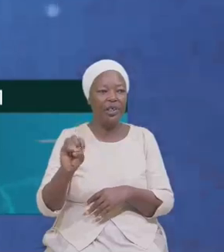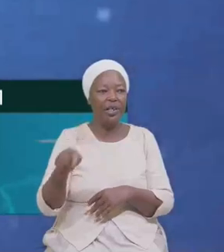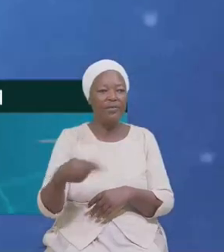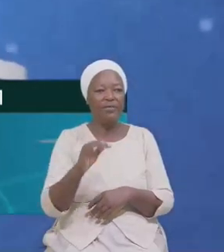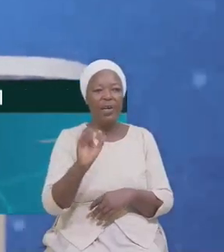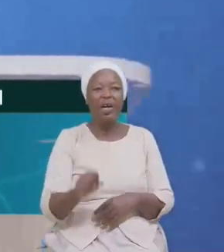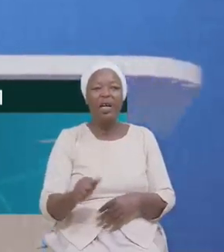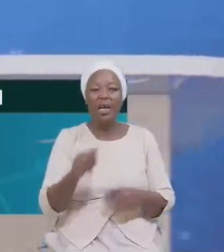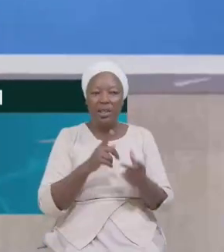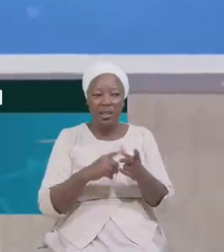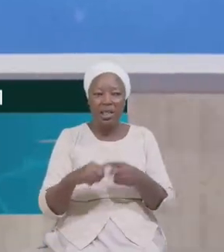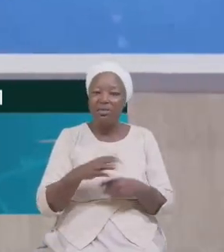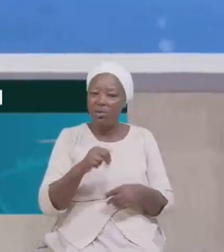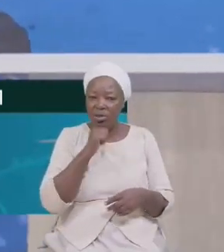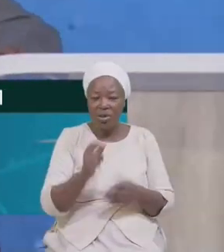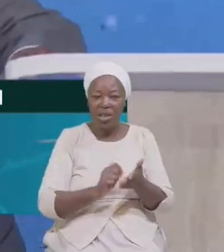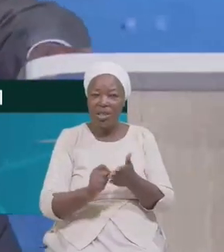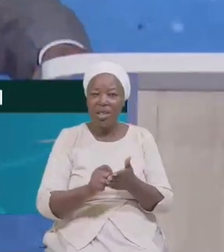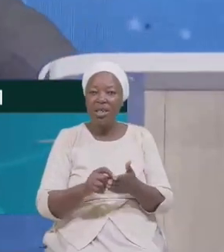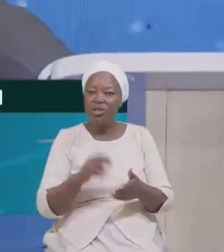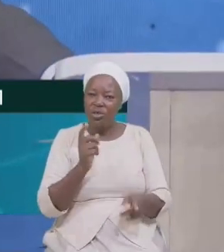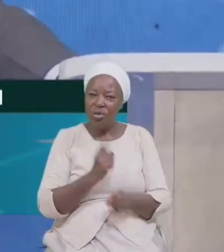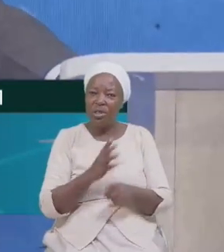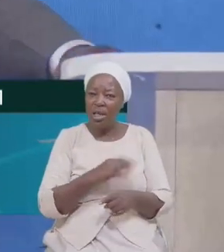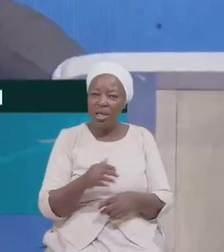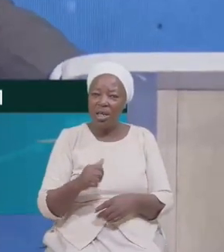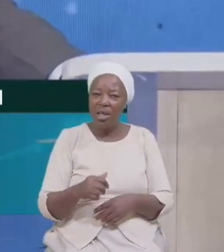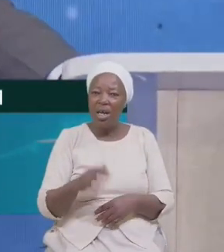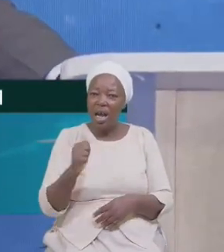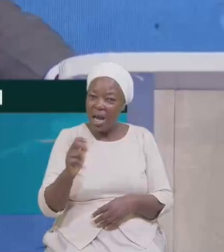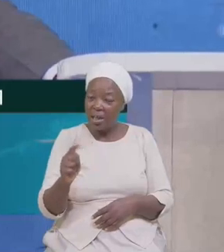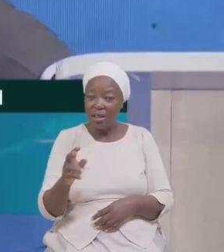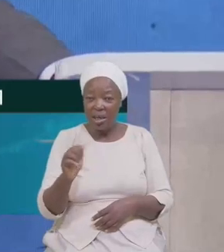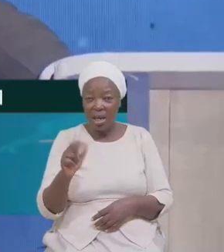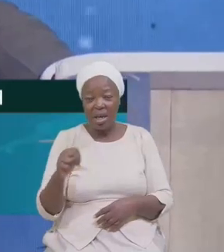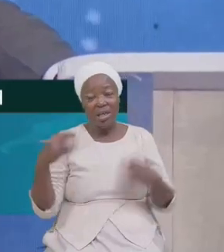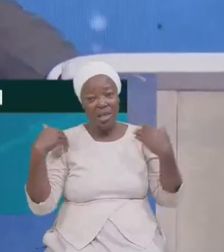Ce n'était pas un ange au ciel, mais un ange de Philadelphie. Ça veut dire quoi?